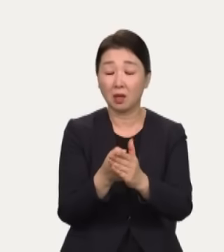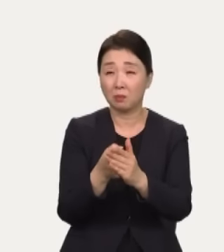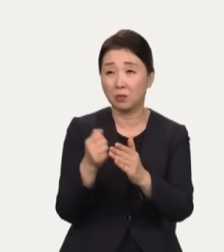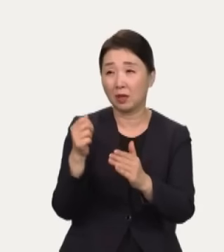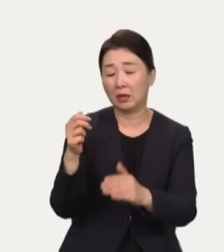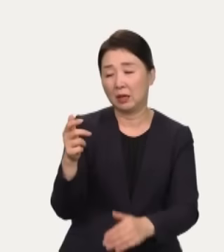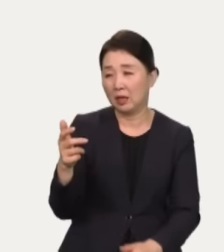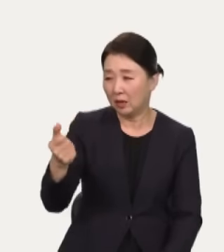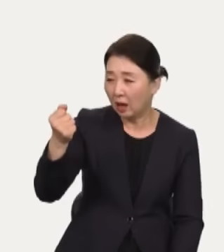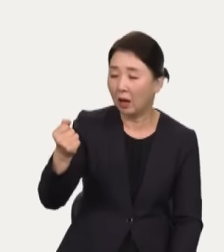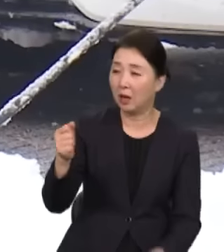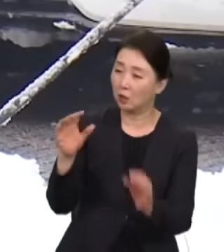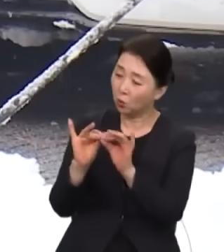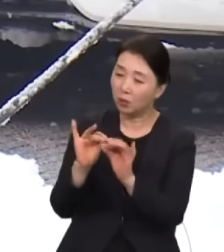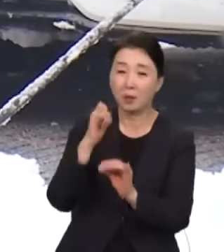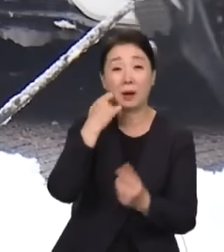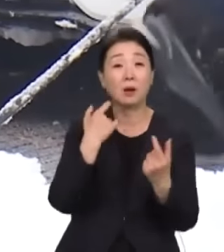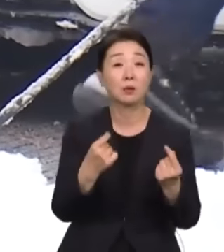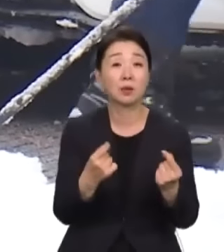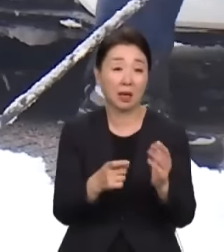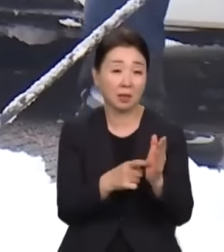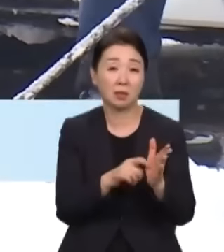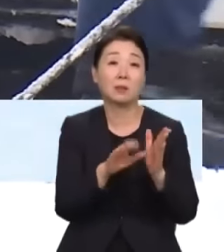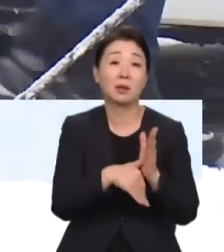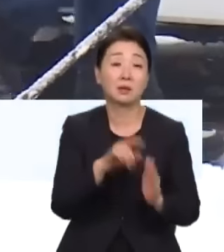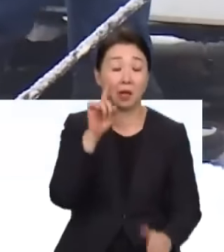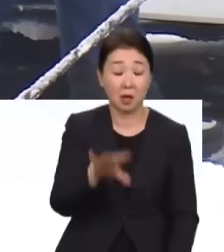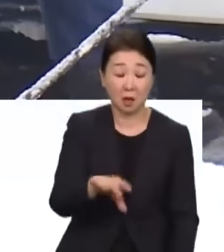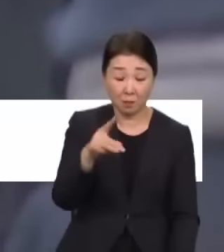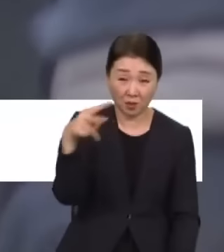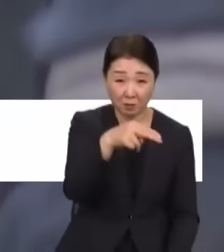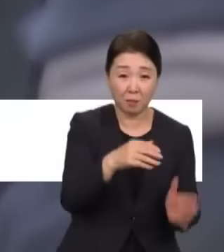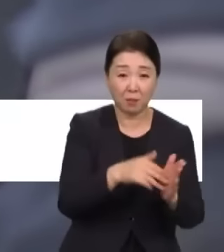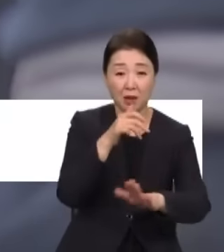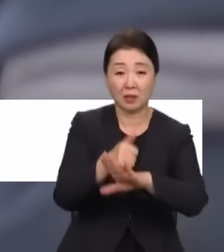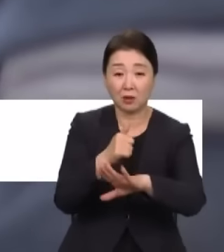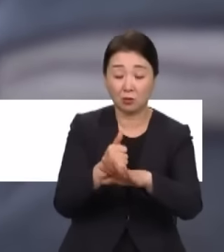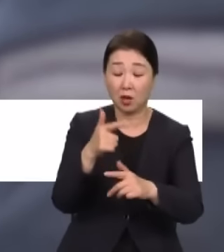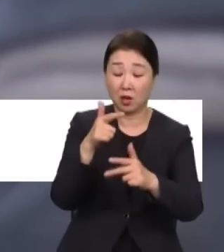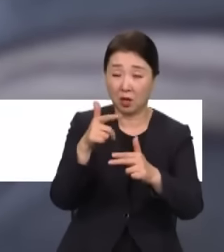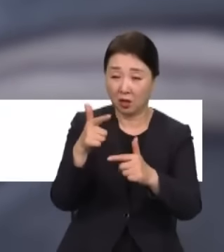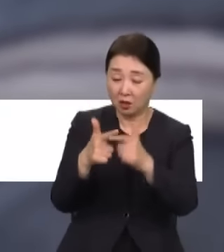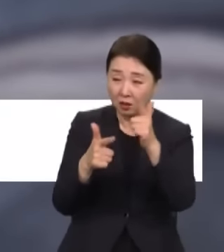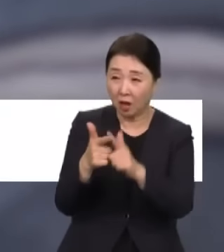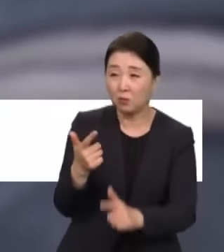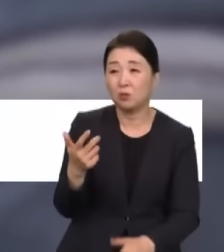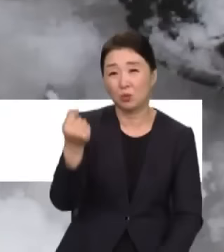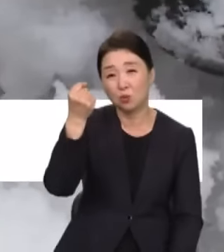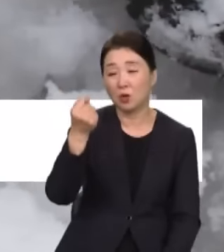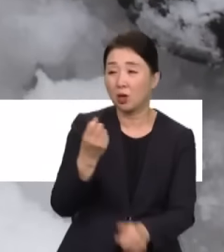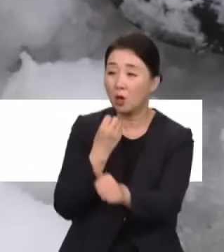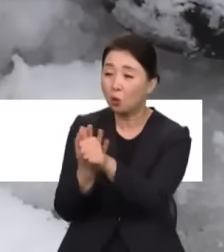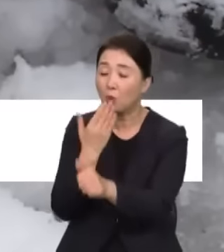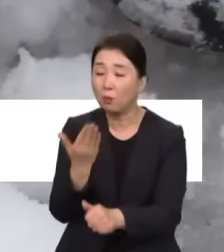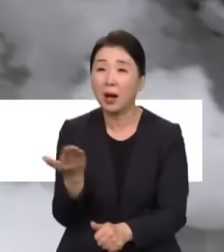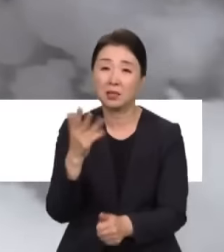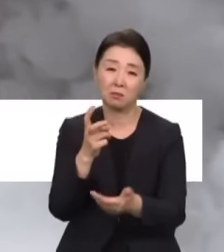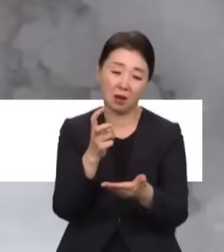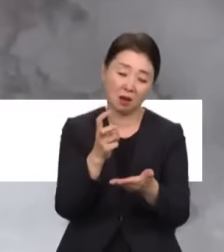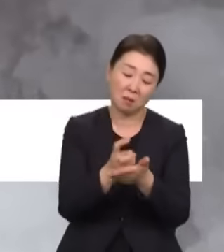얻기가 쉽지 않다고 했습니다. 긴급한 경우엔 먼저 조치하고 나중에 나무 소유주에게 통보할 순 있지만 법적